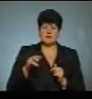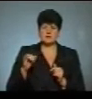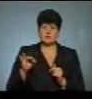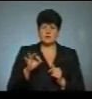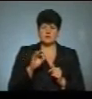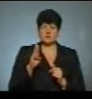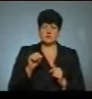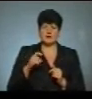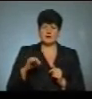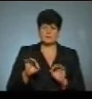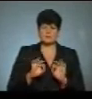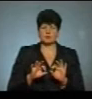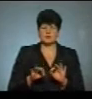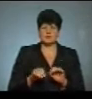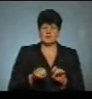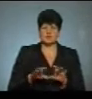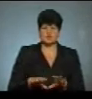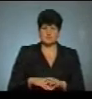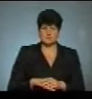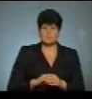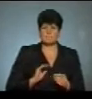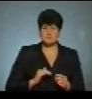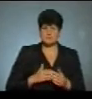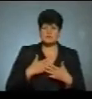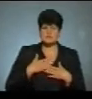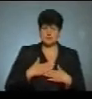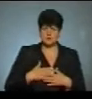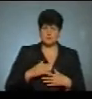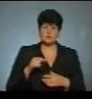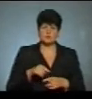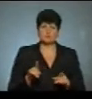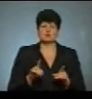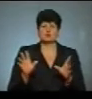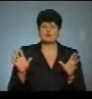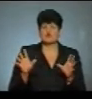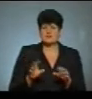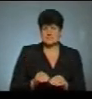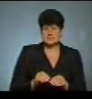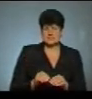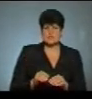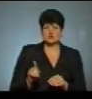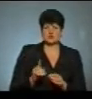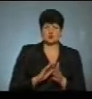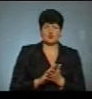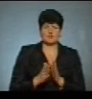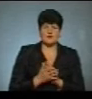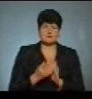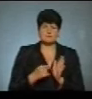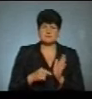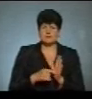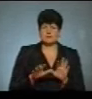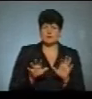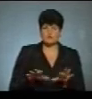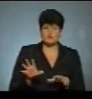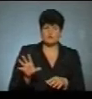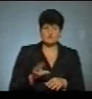Шахін прокоментувала рішення штабу. Підприємці задоволені, тому що все, що ми домовлялися з міським головою, міський